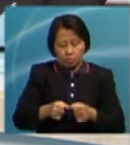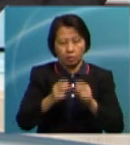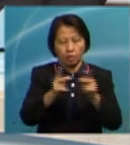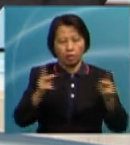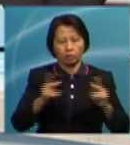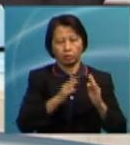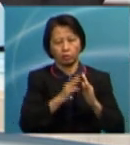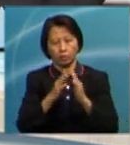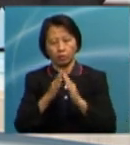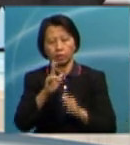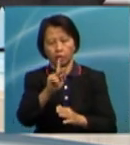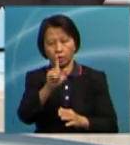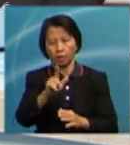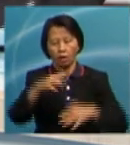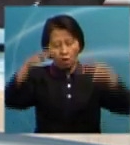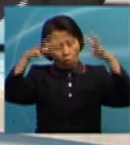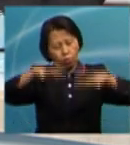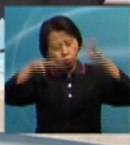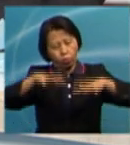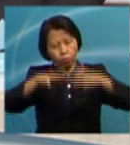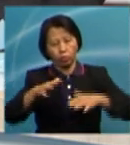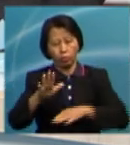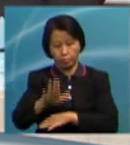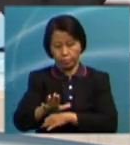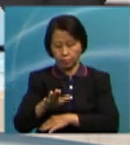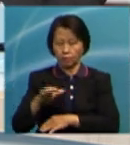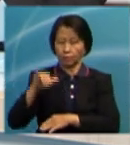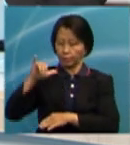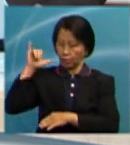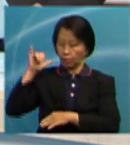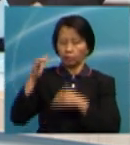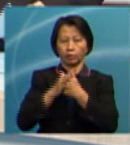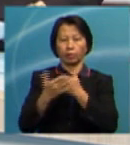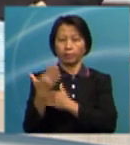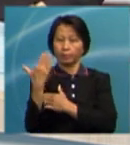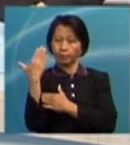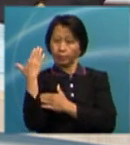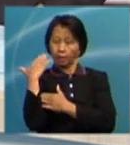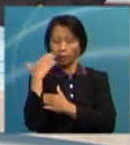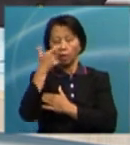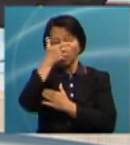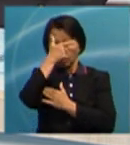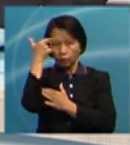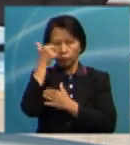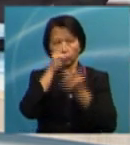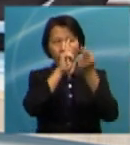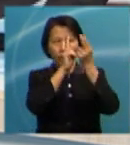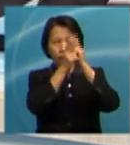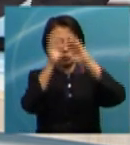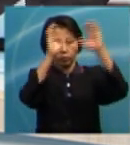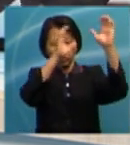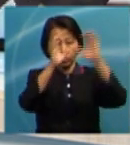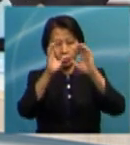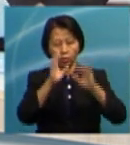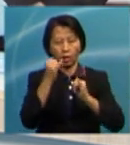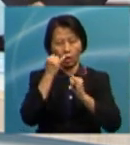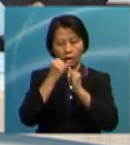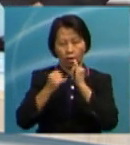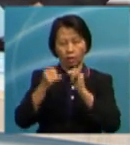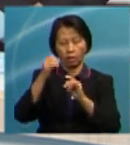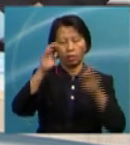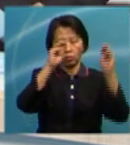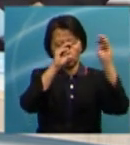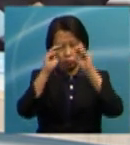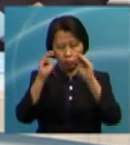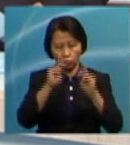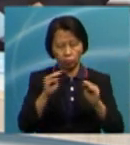kawasan berkenaan hujan lebat yang berlaku lewat petang semalam sehingga pagi tadi itu disebabkan perubahan cuaca menjelang akhir